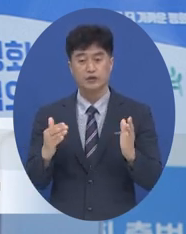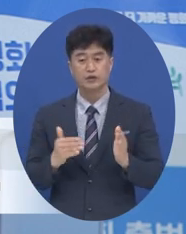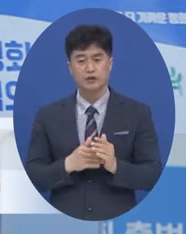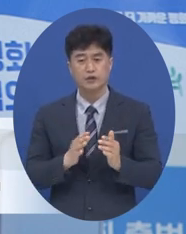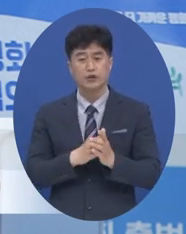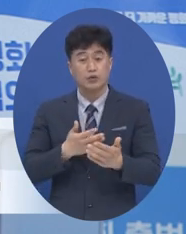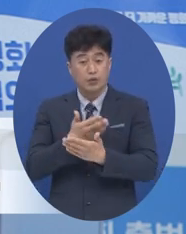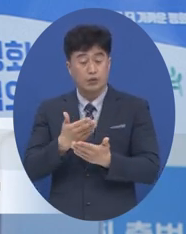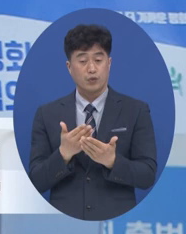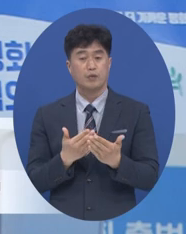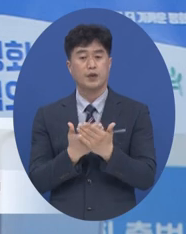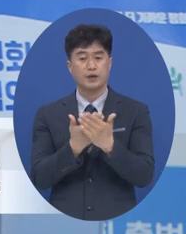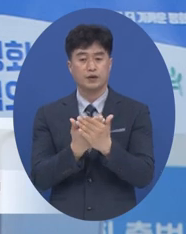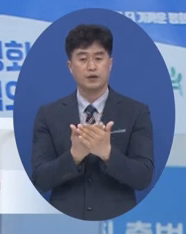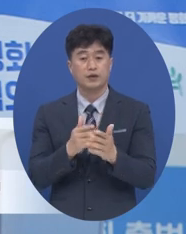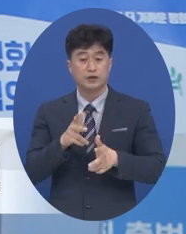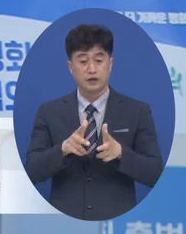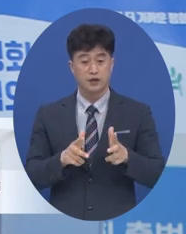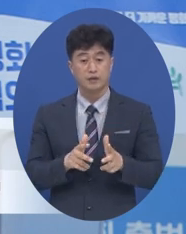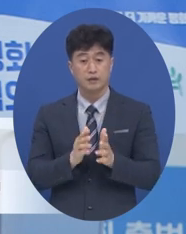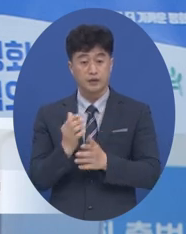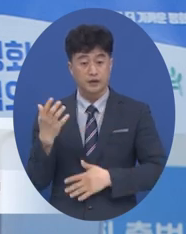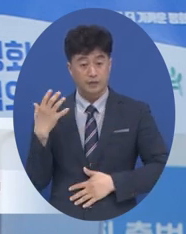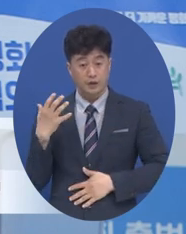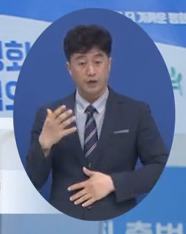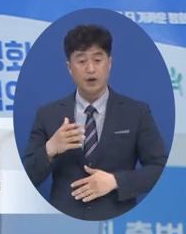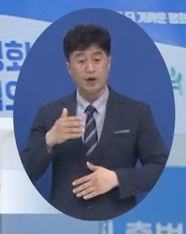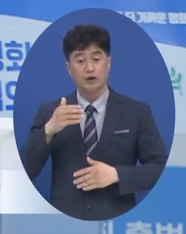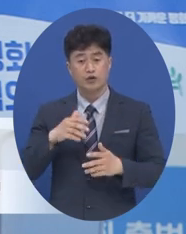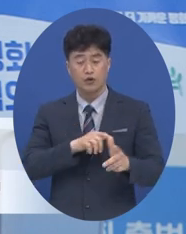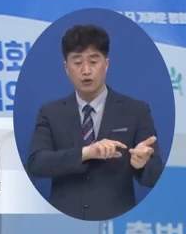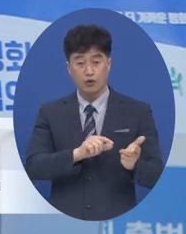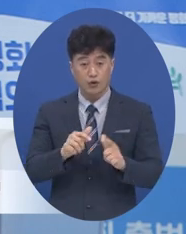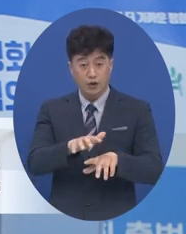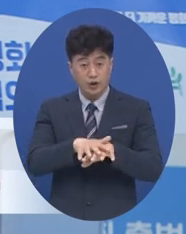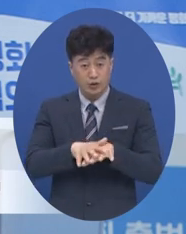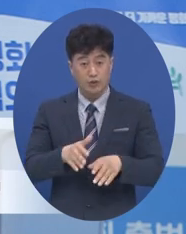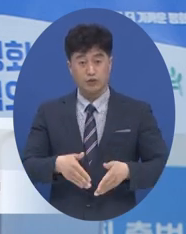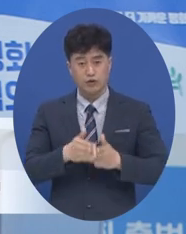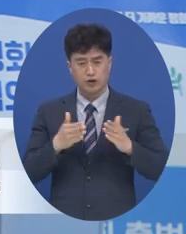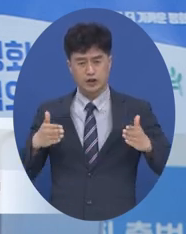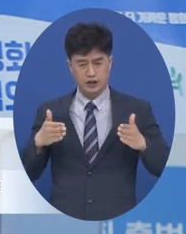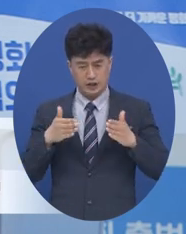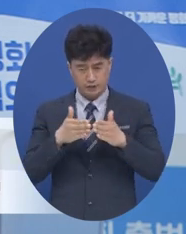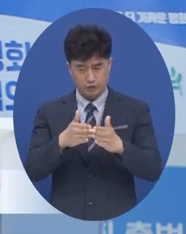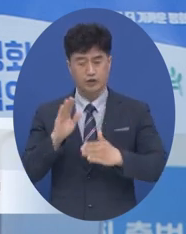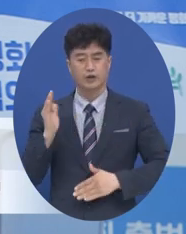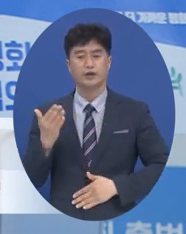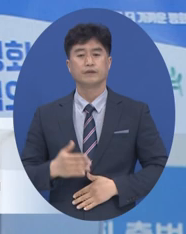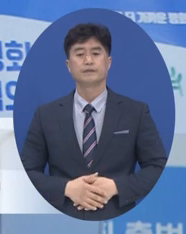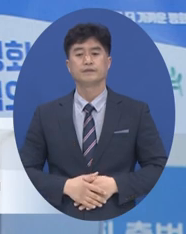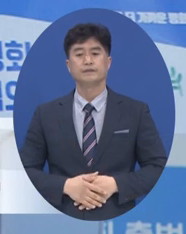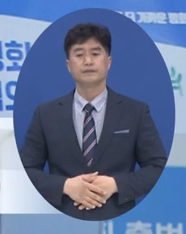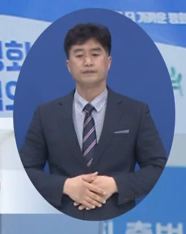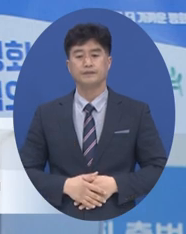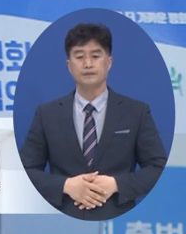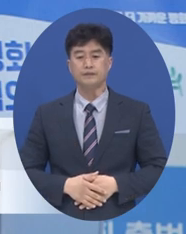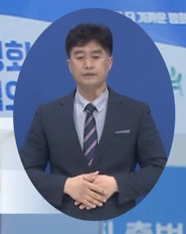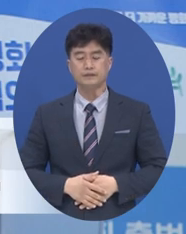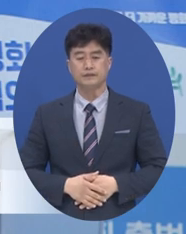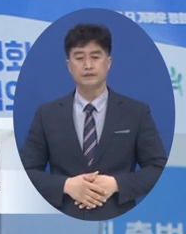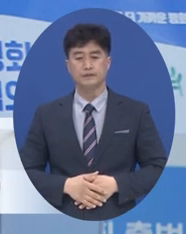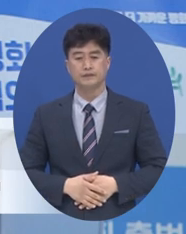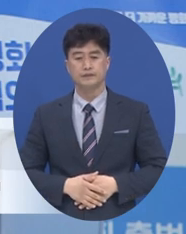교류협력 활성화 사업을 진행하고 남북평화협력을 위한 국내외 네트워크 구축을 중점 추진하게 됩니다. 구영실 기자가